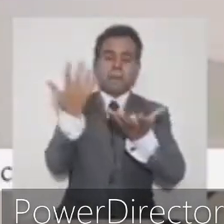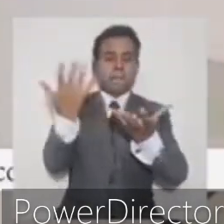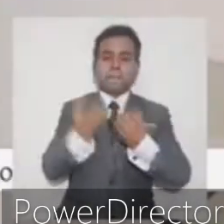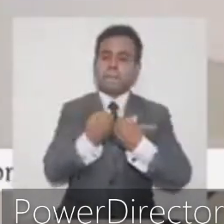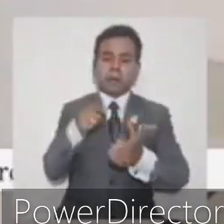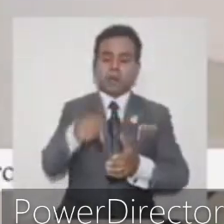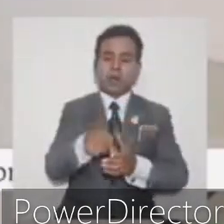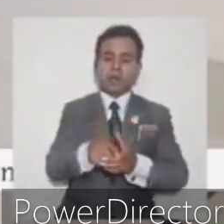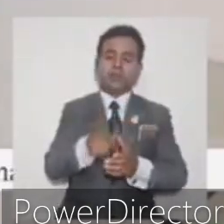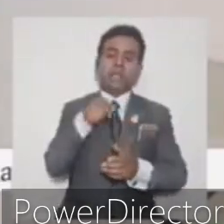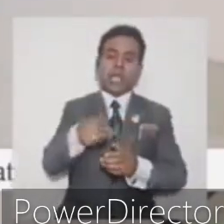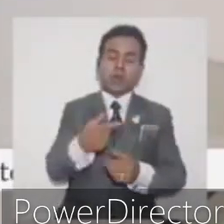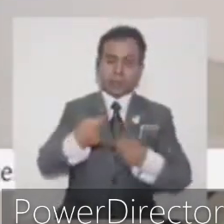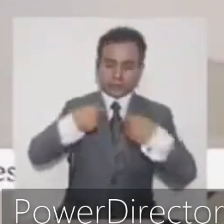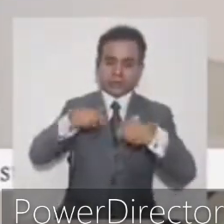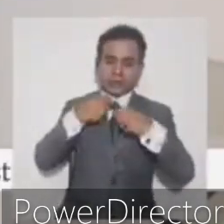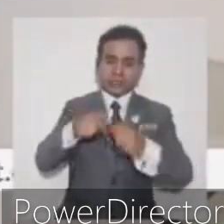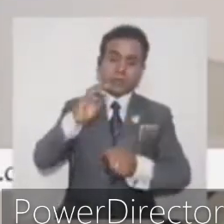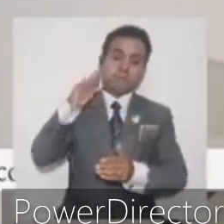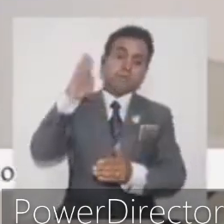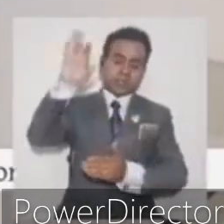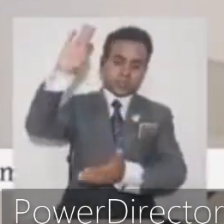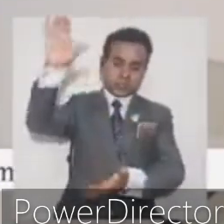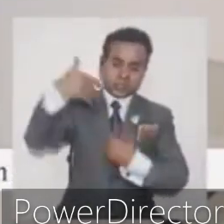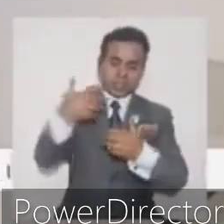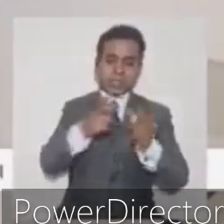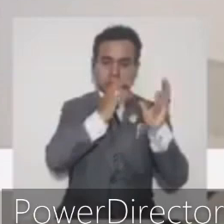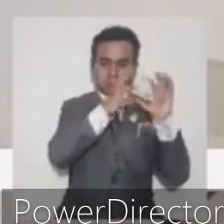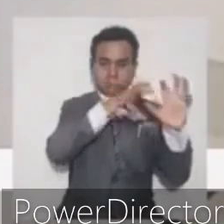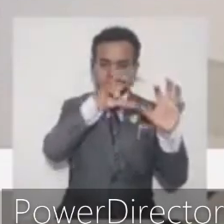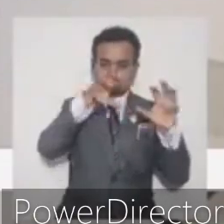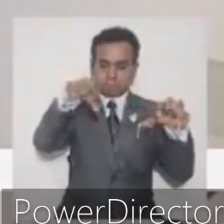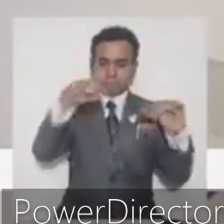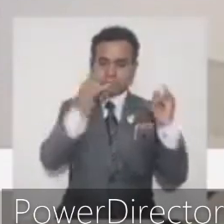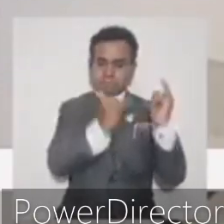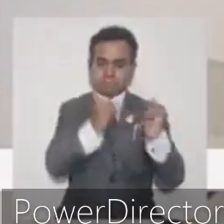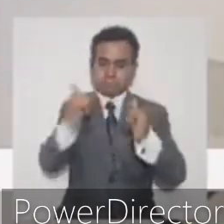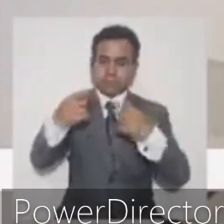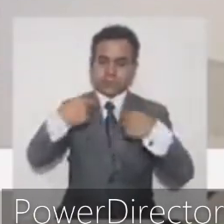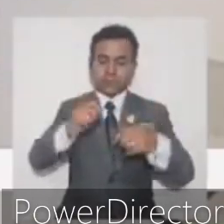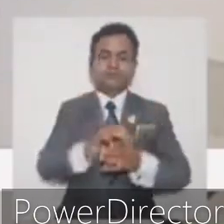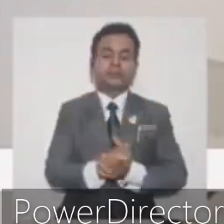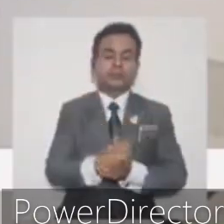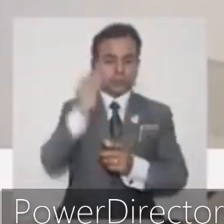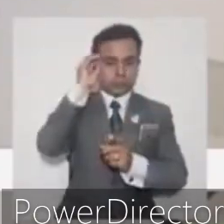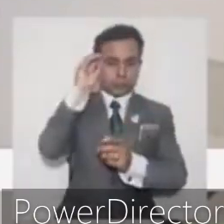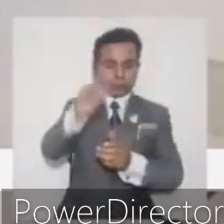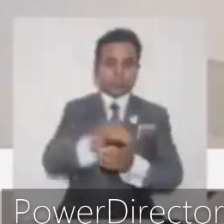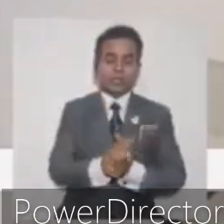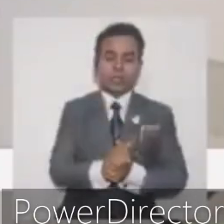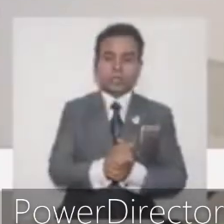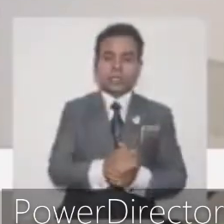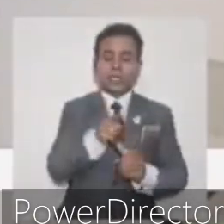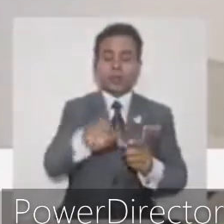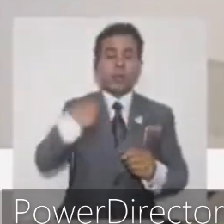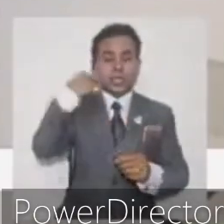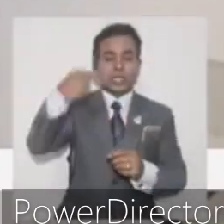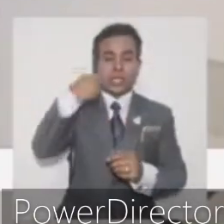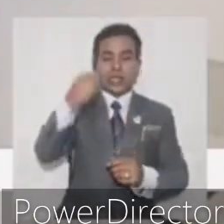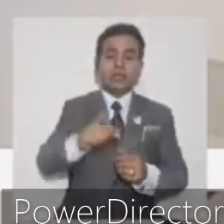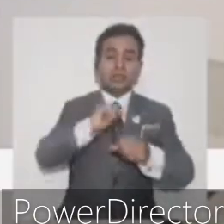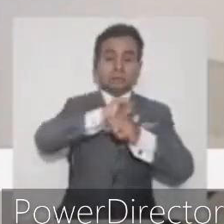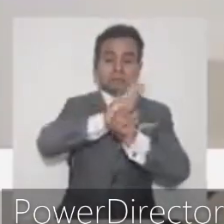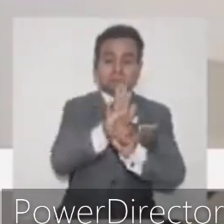আক্রান্তের সংখ্যা বেড়ে যাচ্ছে। একটা হলো নারায়ণগঞ্জ, মিরপুর, বাসাবো, নতুন করে গাজীপুর, ময়মনসিংহ